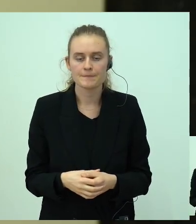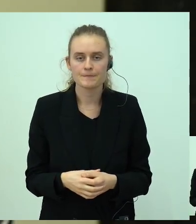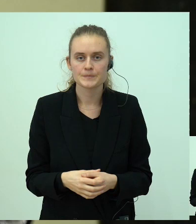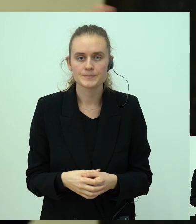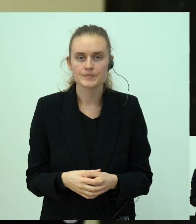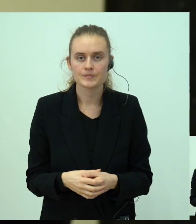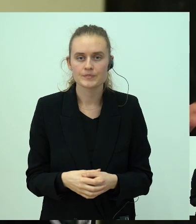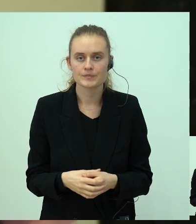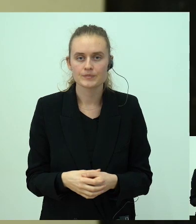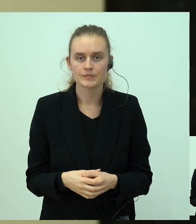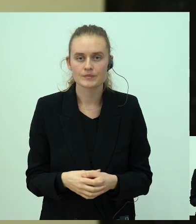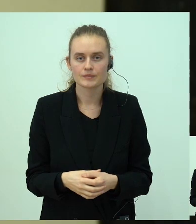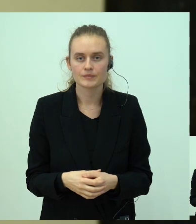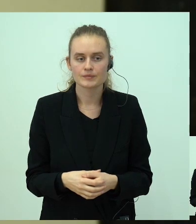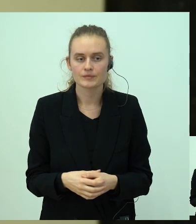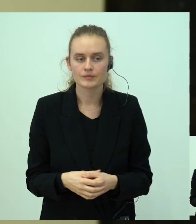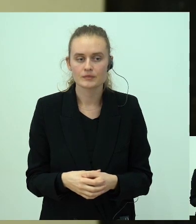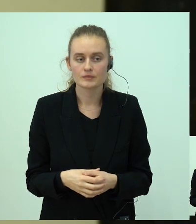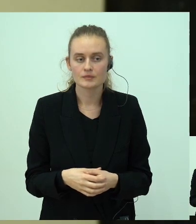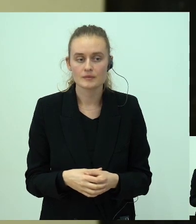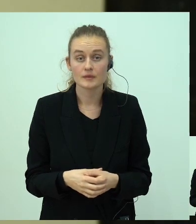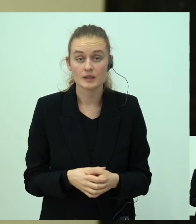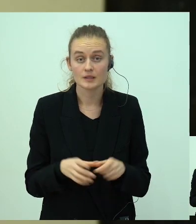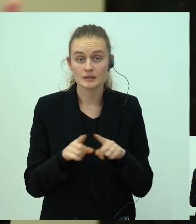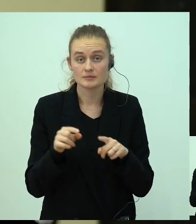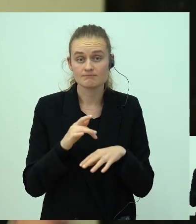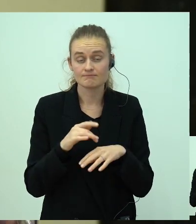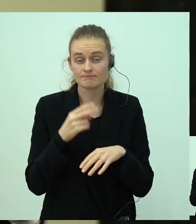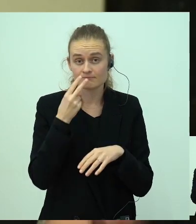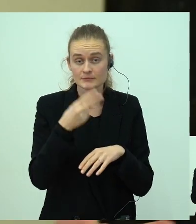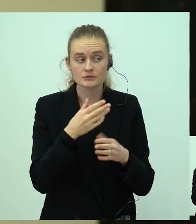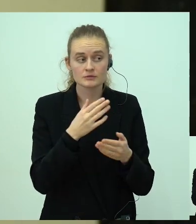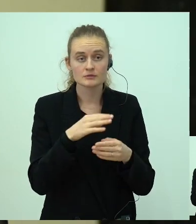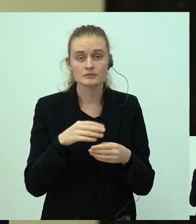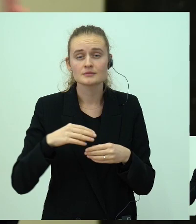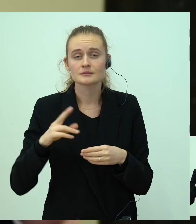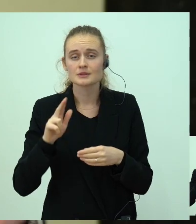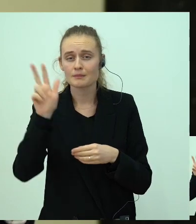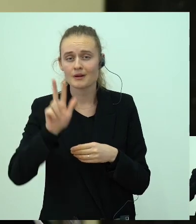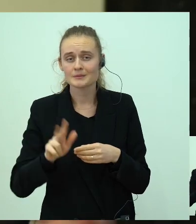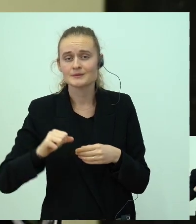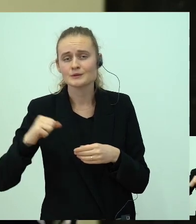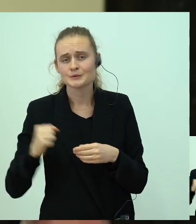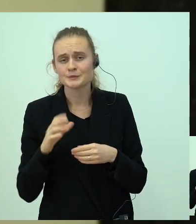tą aš taip pat pajutau ir kuomet mes su kolegomis iš Baltijos valstybių lankėmės Izraelyje